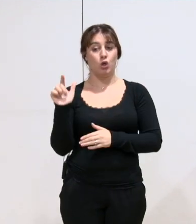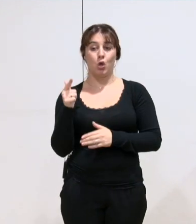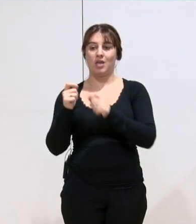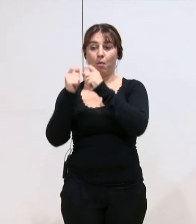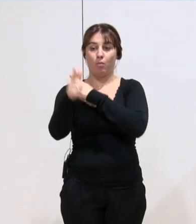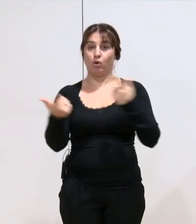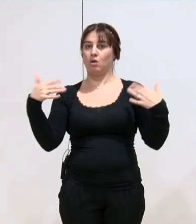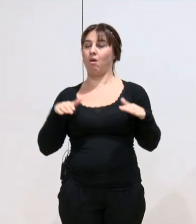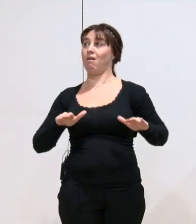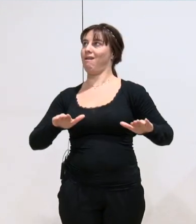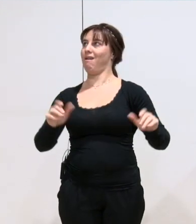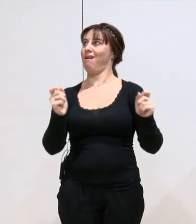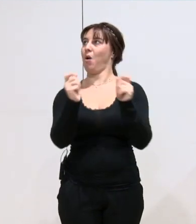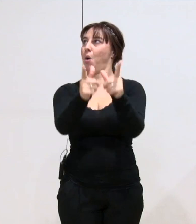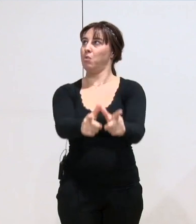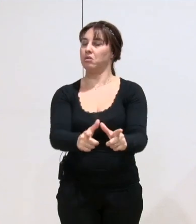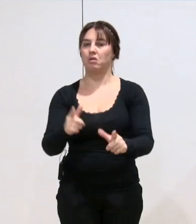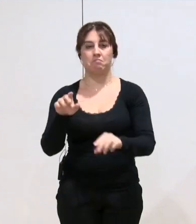été constaté, ce qui est un point très très important.